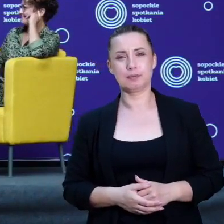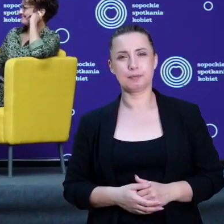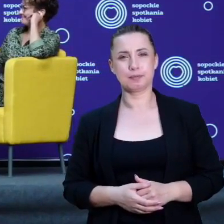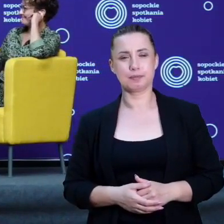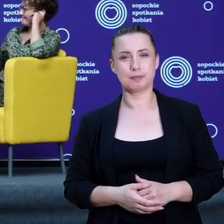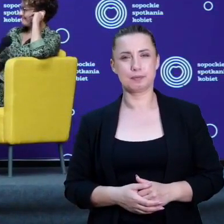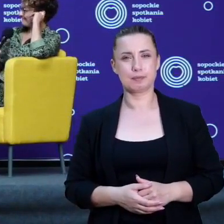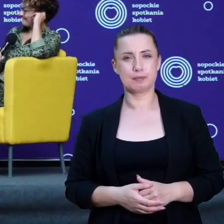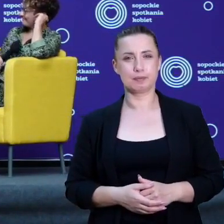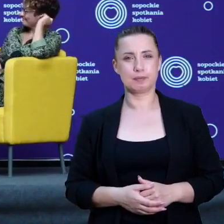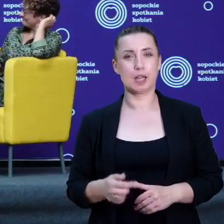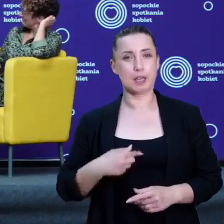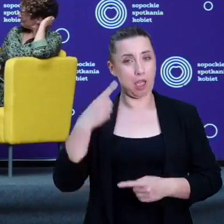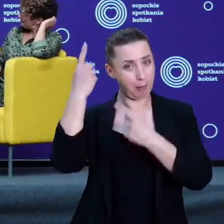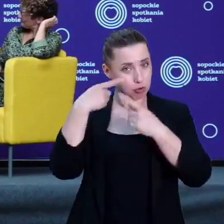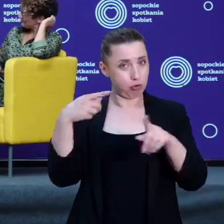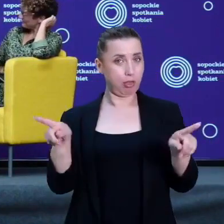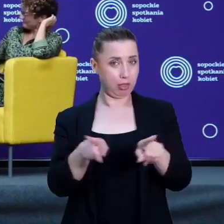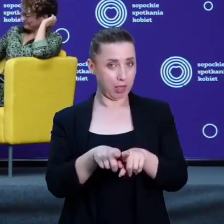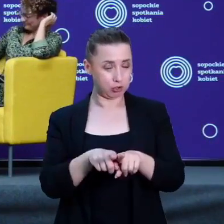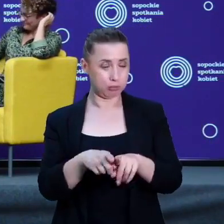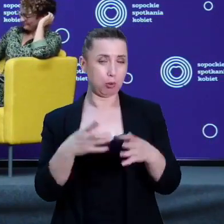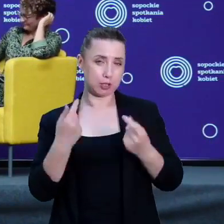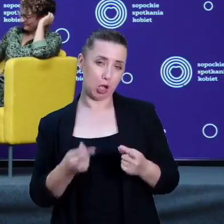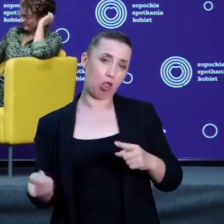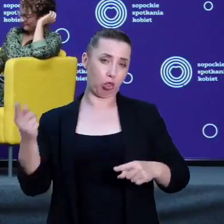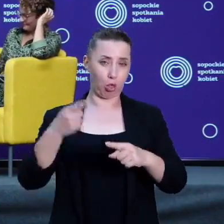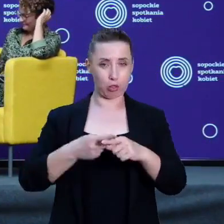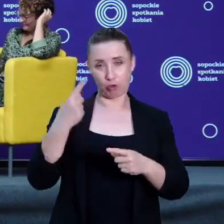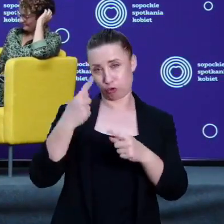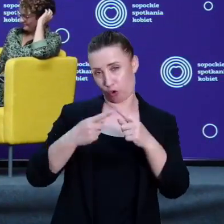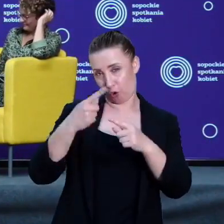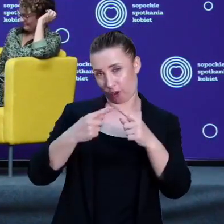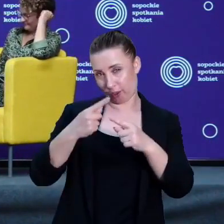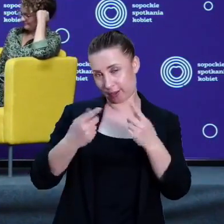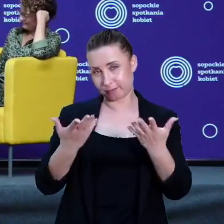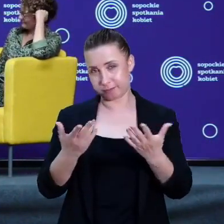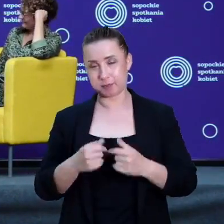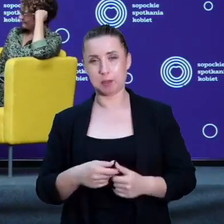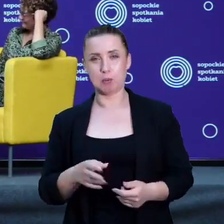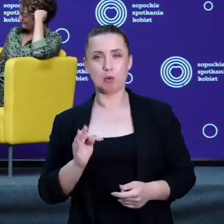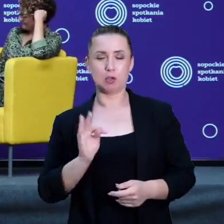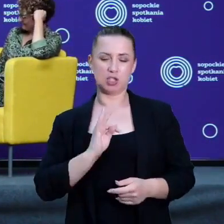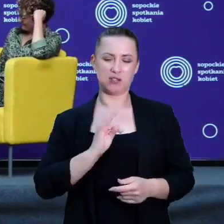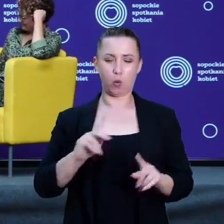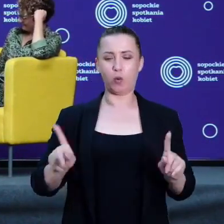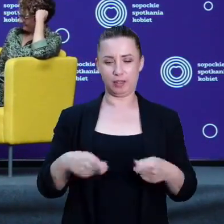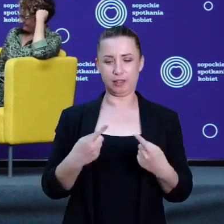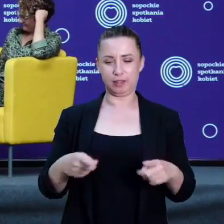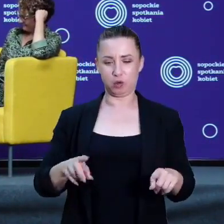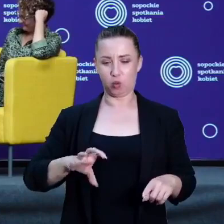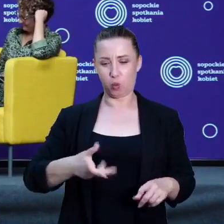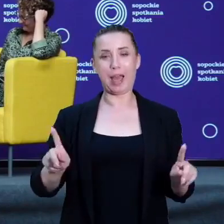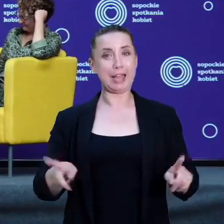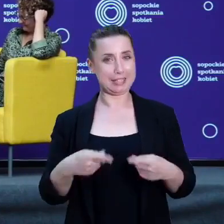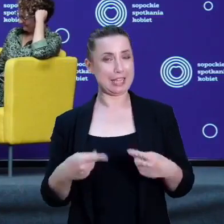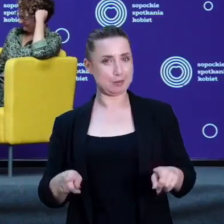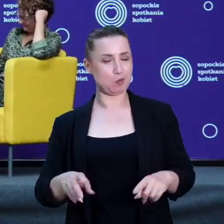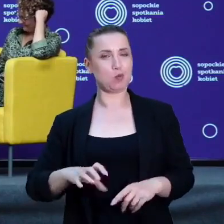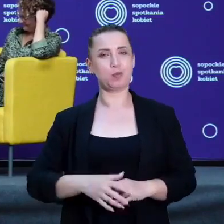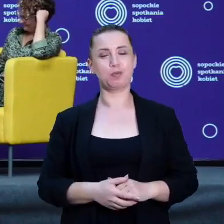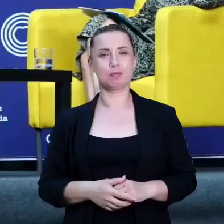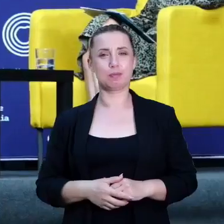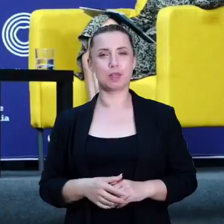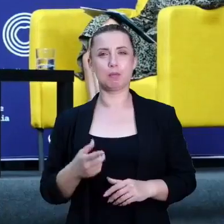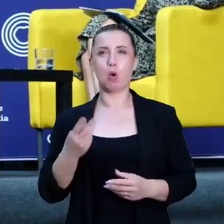Macron. Ja myślę też, jeszcze dodając, bo tutaj tak sobie pomyślałam o tym moim zespole właśnie pierwszym żeńskim, bo to tak troszeczkę do tego